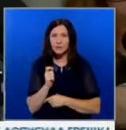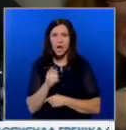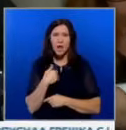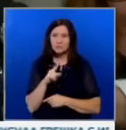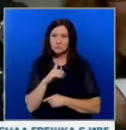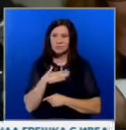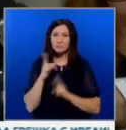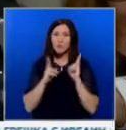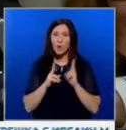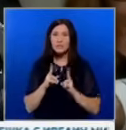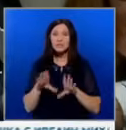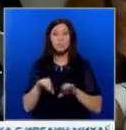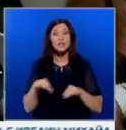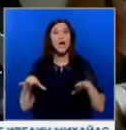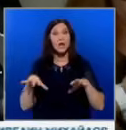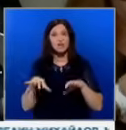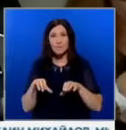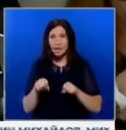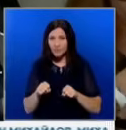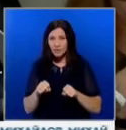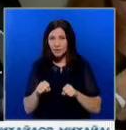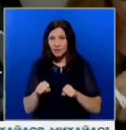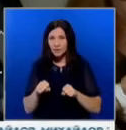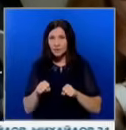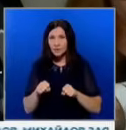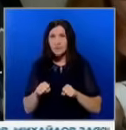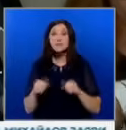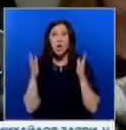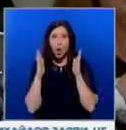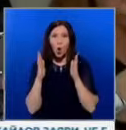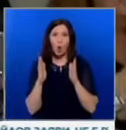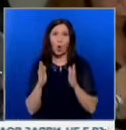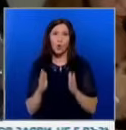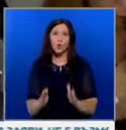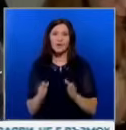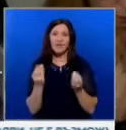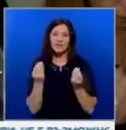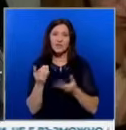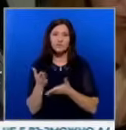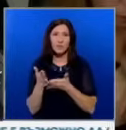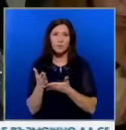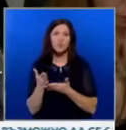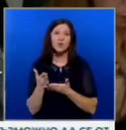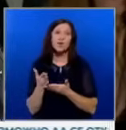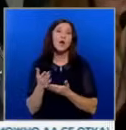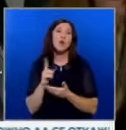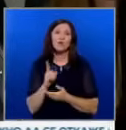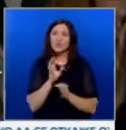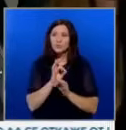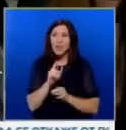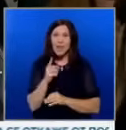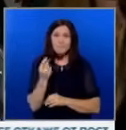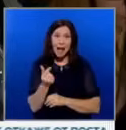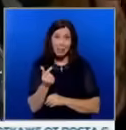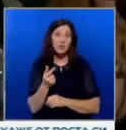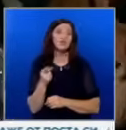съм съгласен с поетият ангажимент за конкретна финансова помощ, тя никак не е малка, и то за